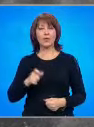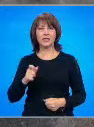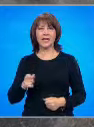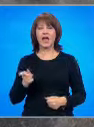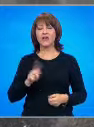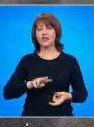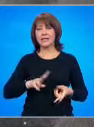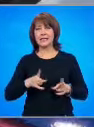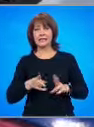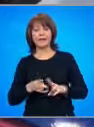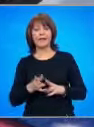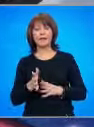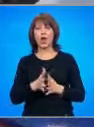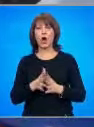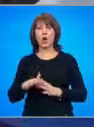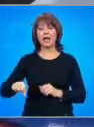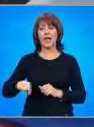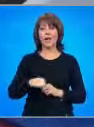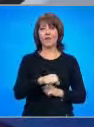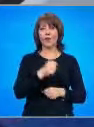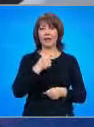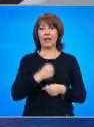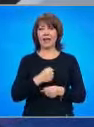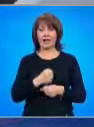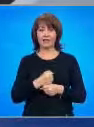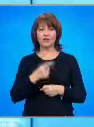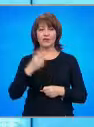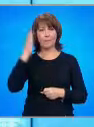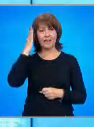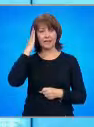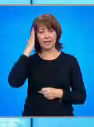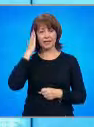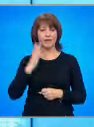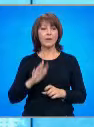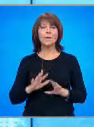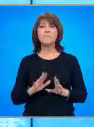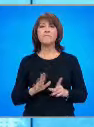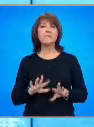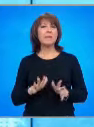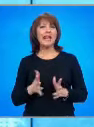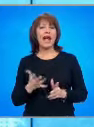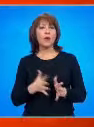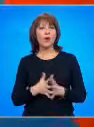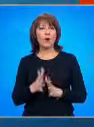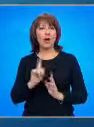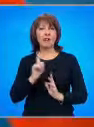на ръководни позиции в министерството. При някои хора няма друг изход, освен уволнение.